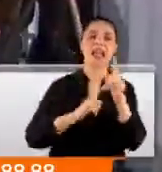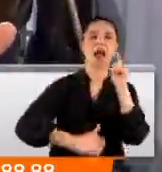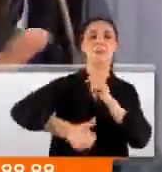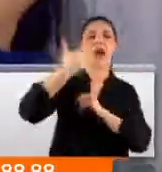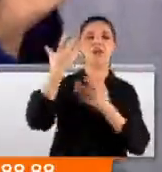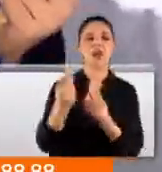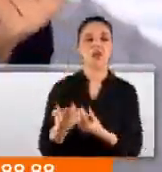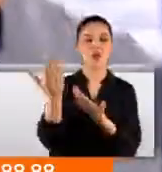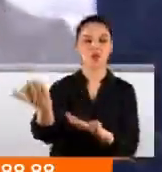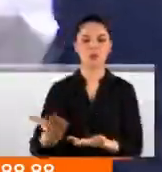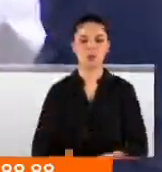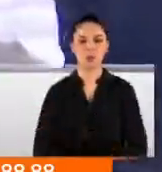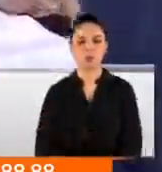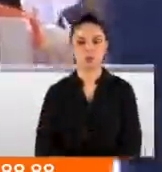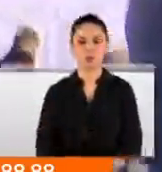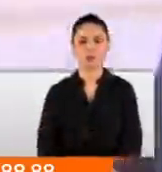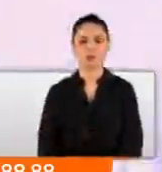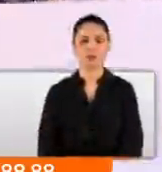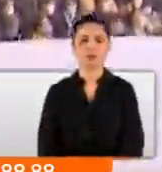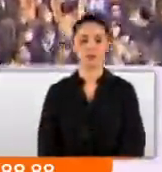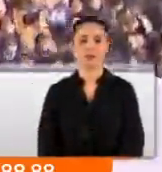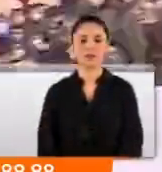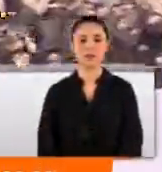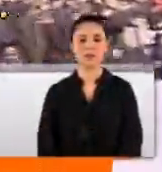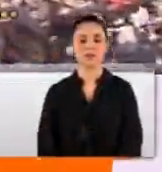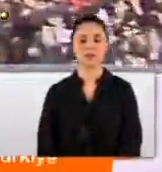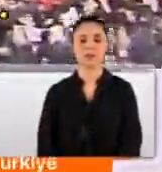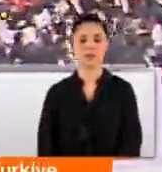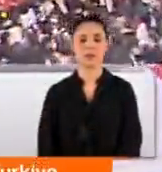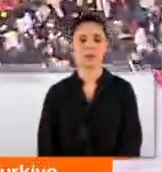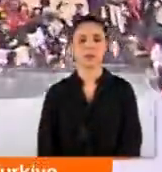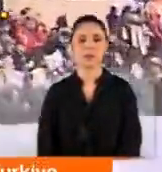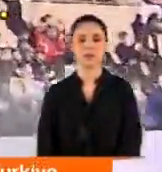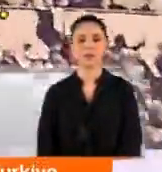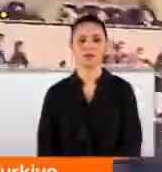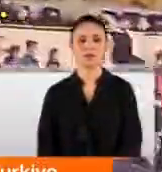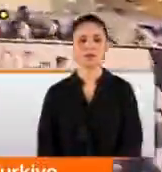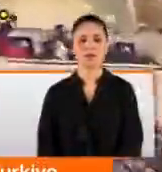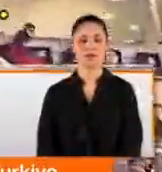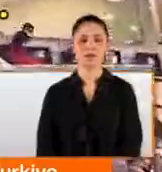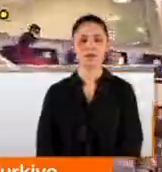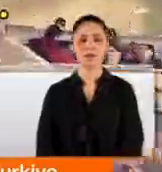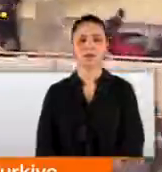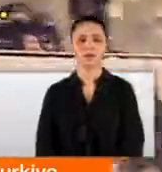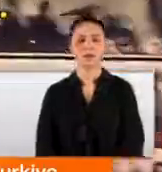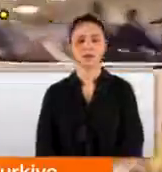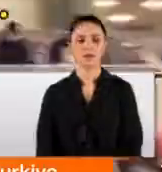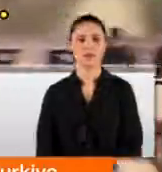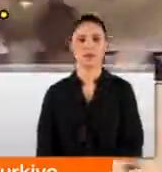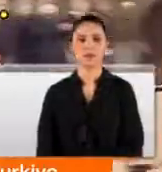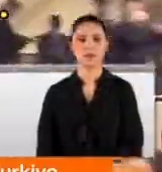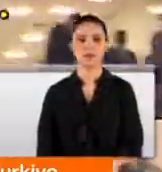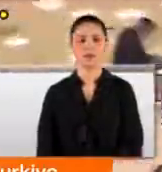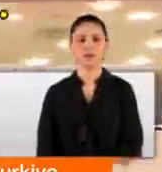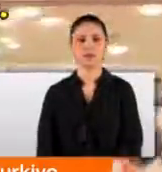Kongre için hazırlıklar günler öncesinden başladı. Salonda yapılan çalışmalarda özellikle güven ve istikrar vurgusu yapılan pankartlar dört bir